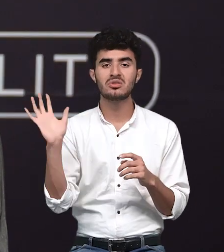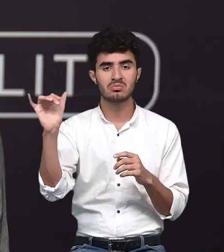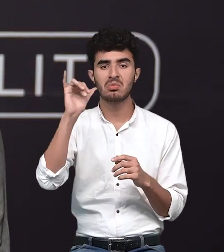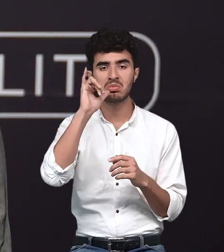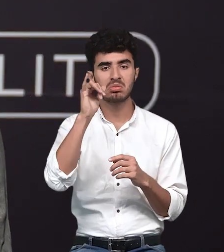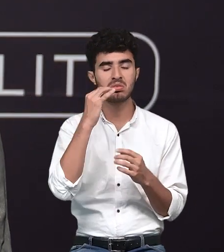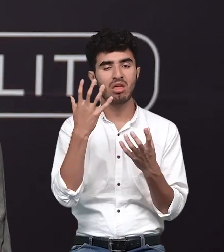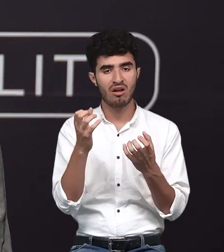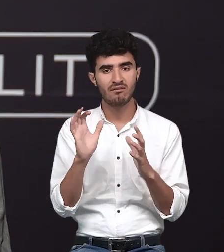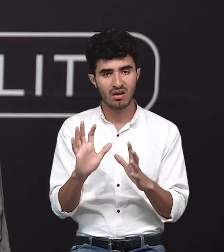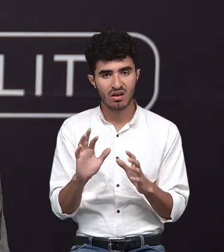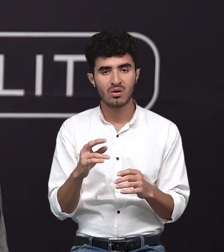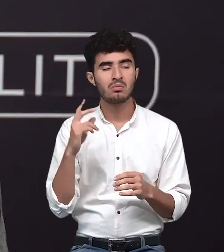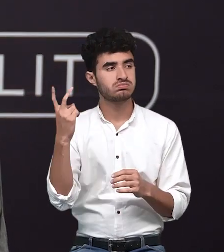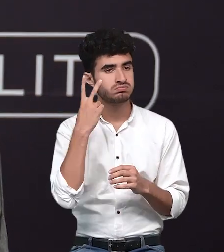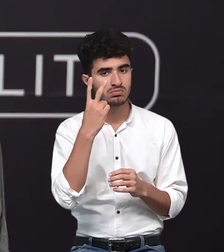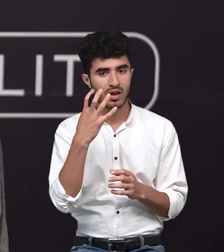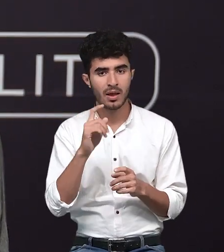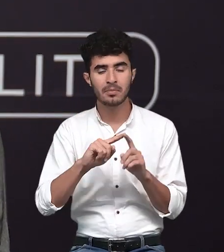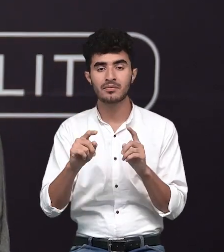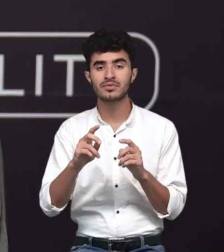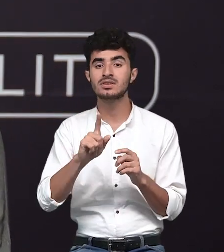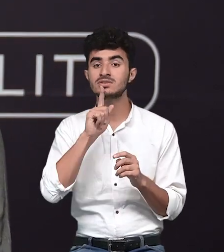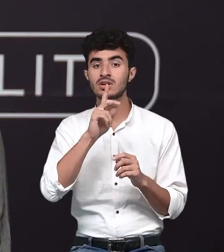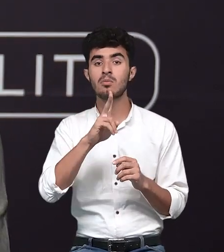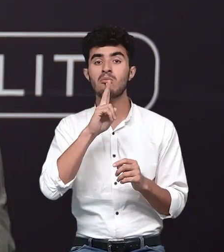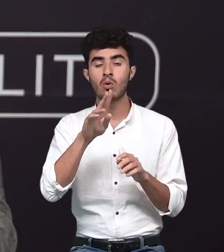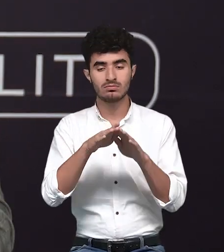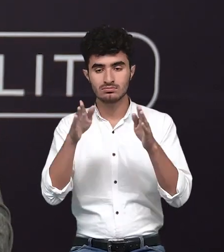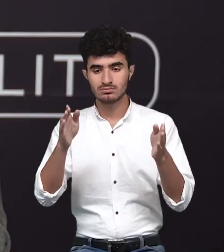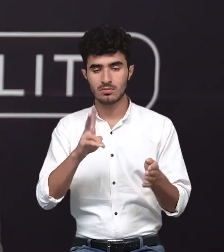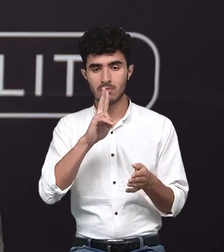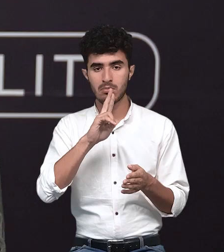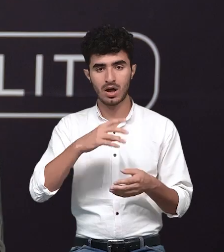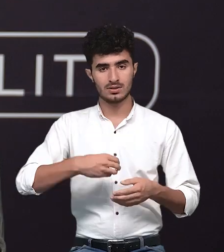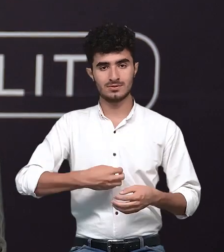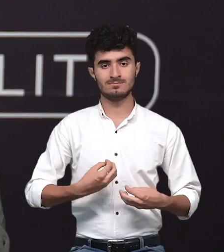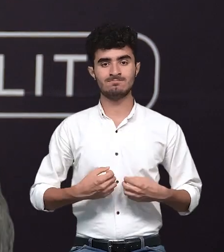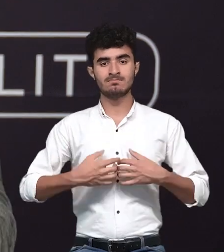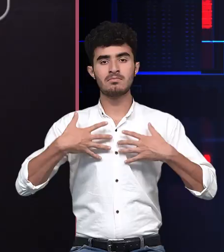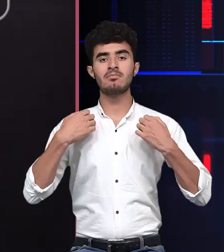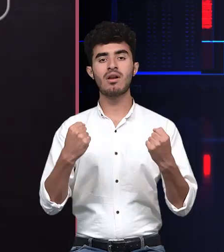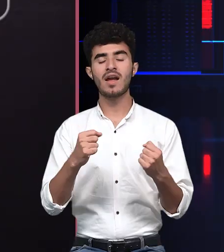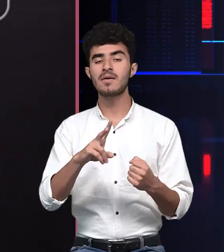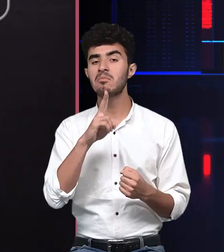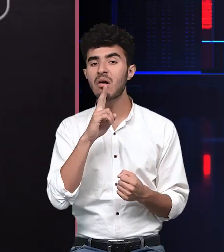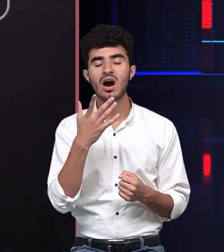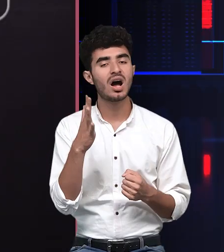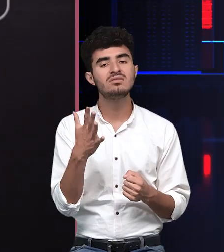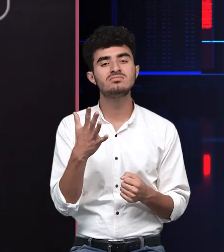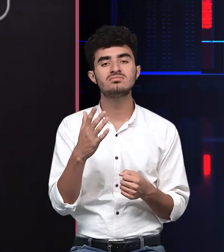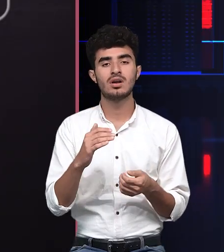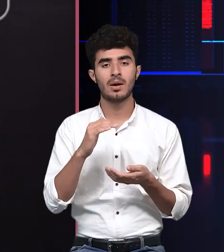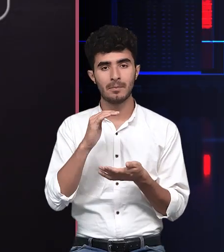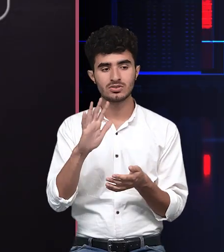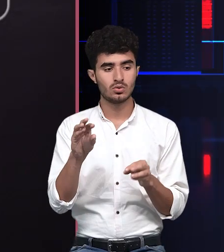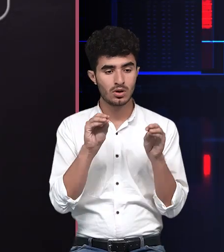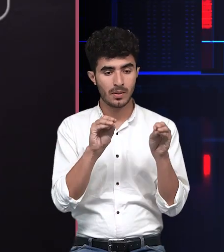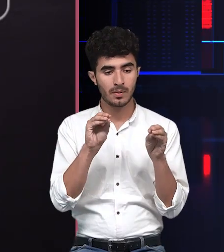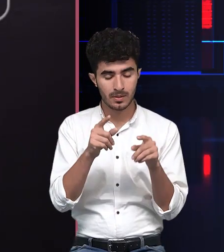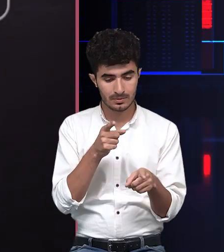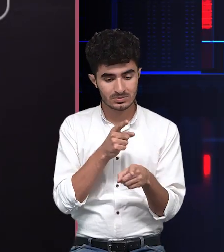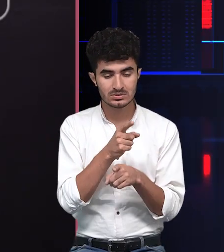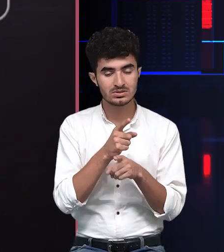तो चीज़ों को टेबल पे नहीं लाया जाता, सरफेस पे नहीं लाया जाता, बच्चों के साथ डिस्कस नहीं किया जाता, बच्चों को समझाया नहीं जाता कि इसको अवॉइड कैसे करना